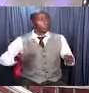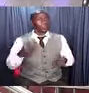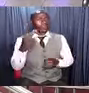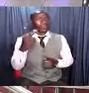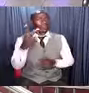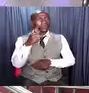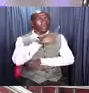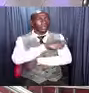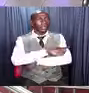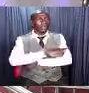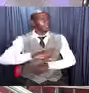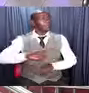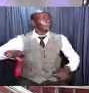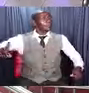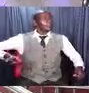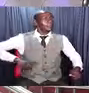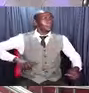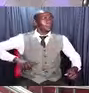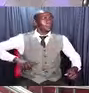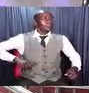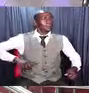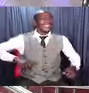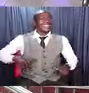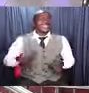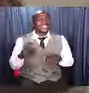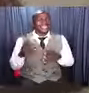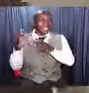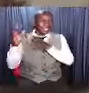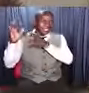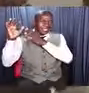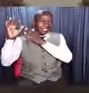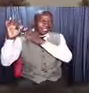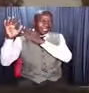Mili, just for 2 days. You don't need to eat.